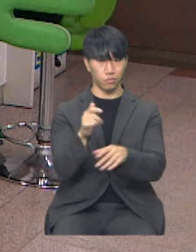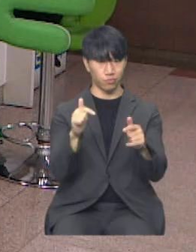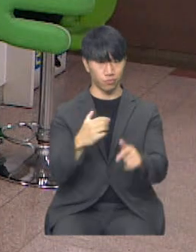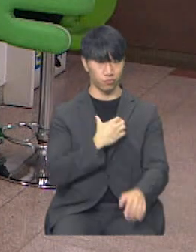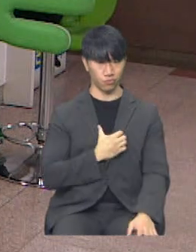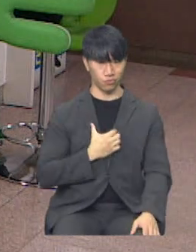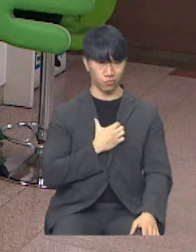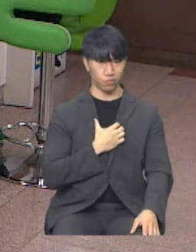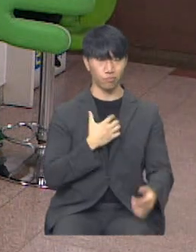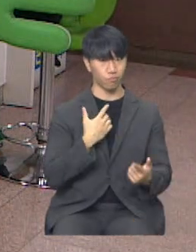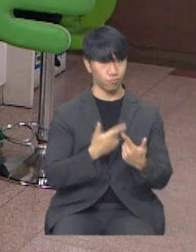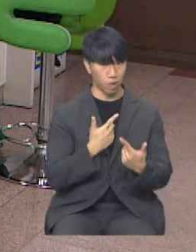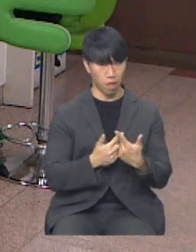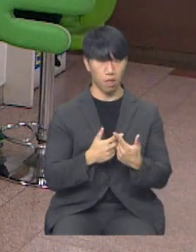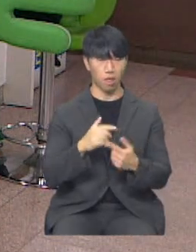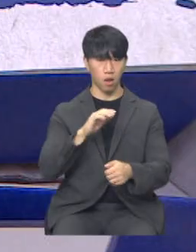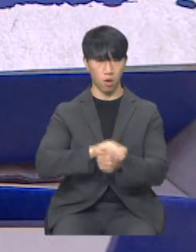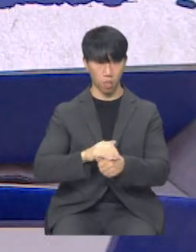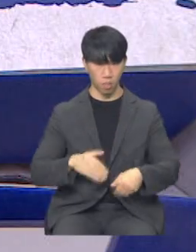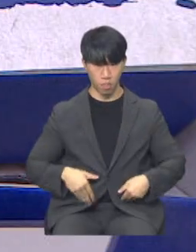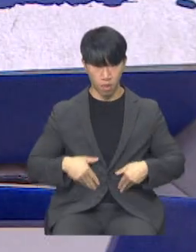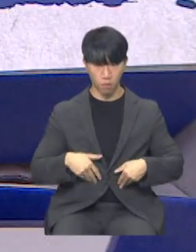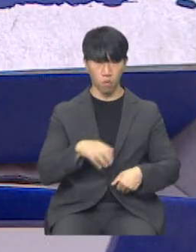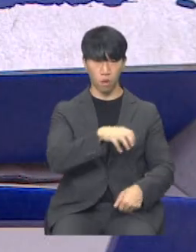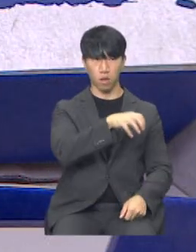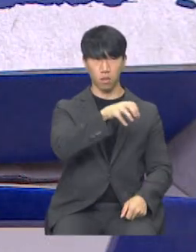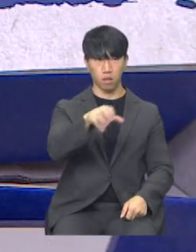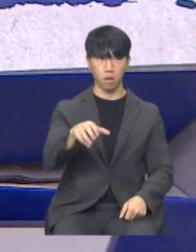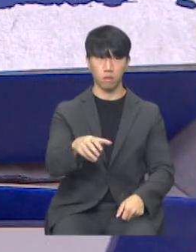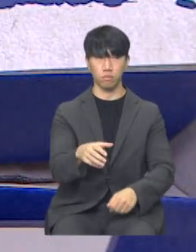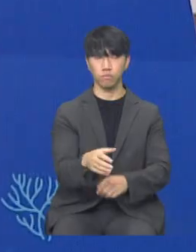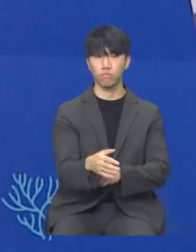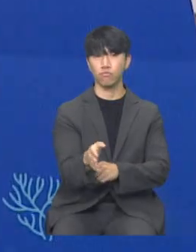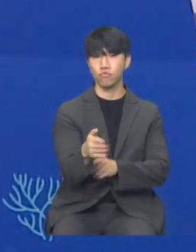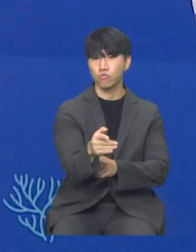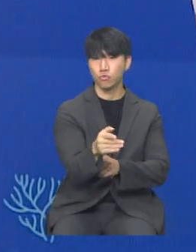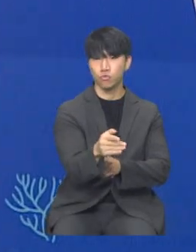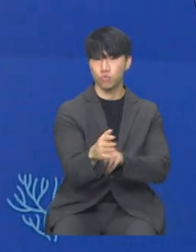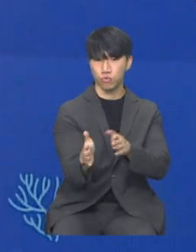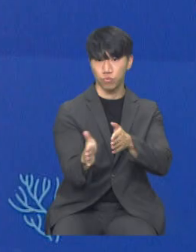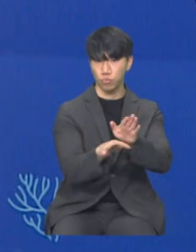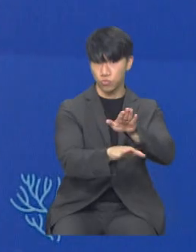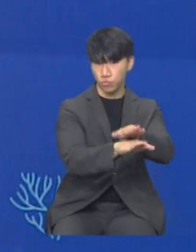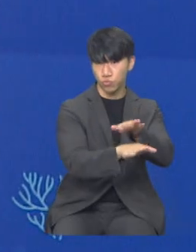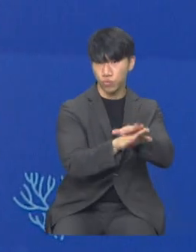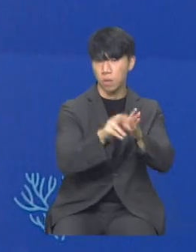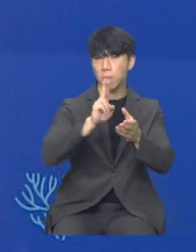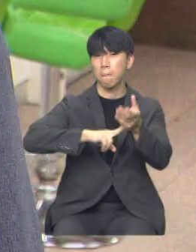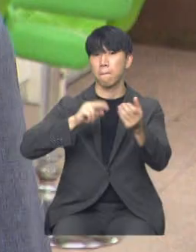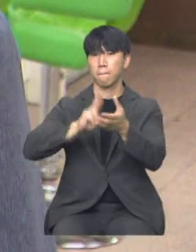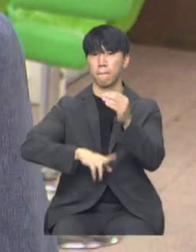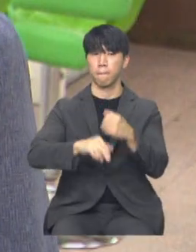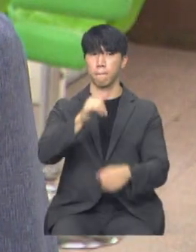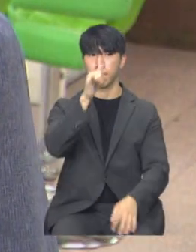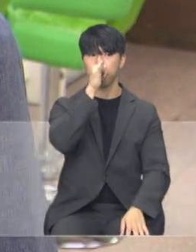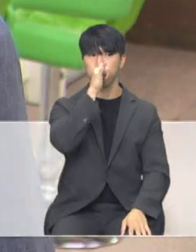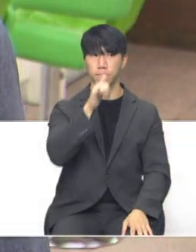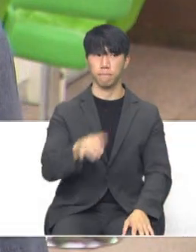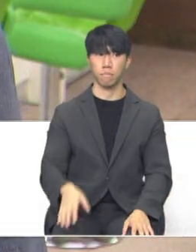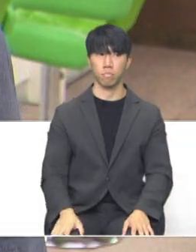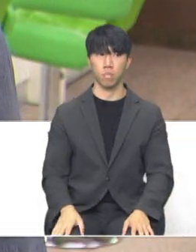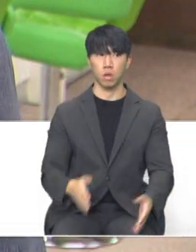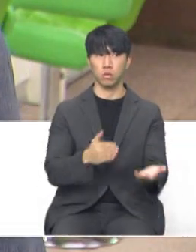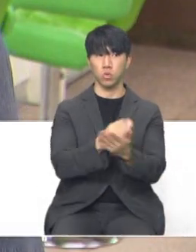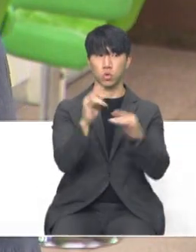부산, 경남, 울산 주요 우체국에 수산물과 건어물을 비치해 판매하고 있습니다. 전용